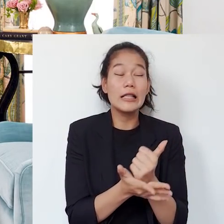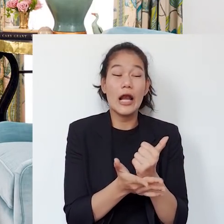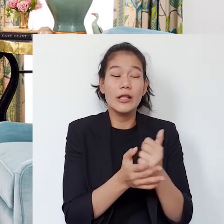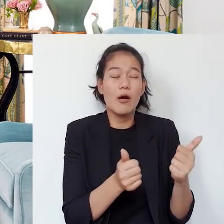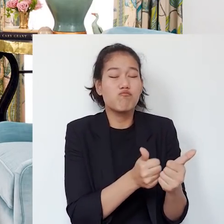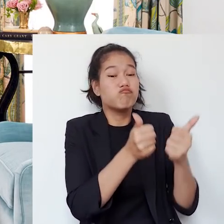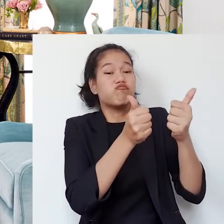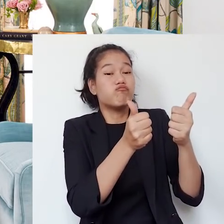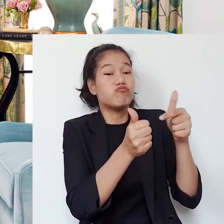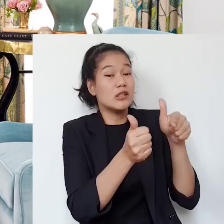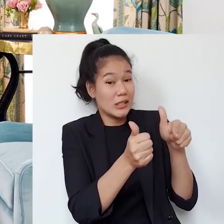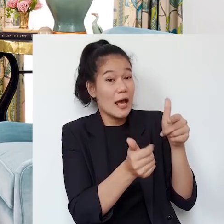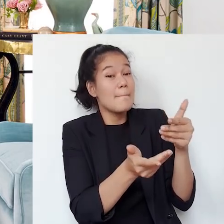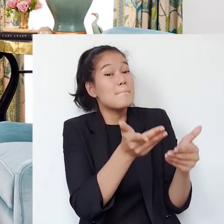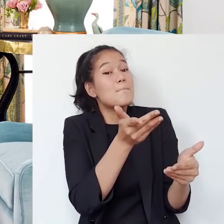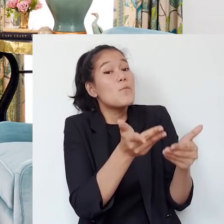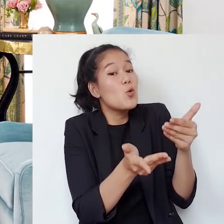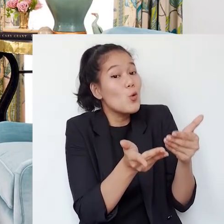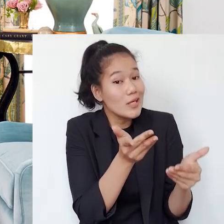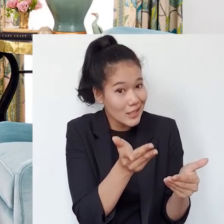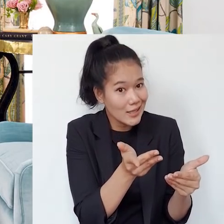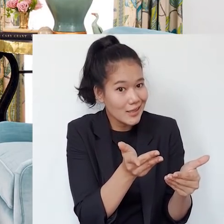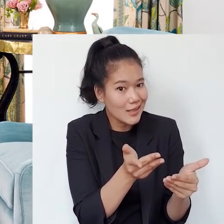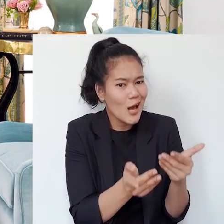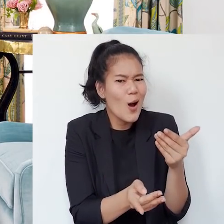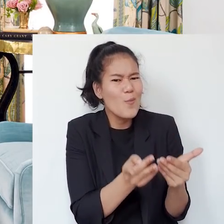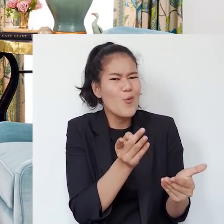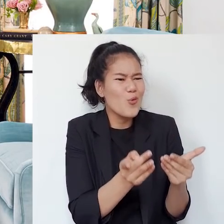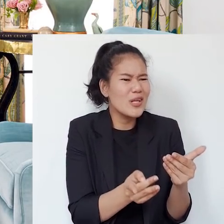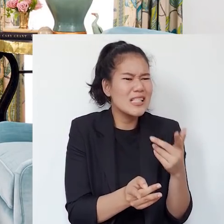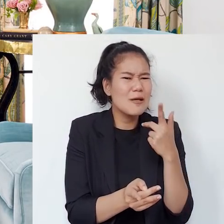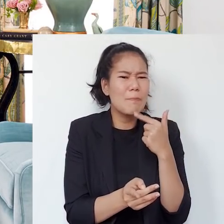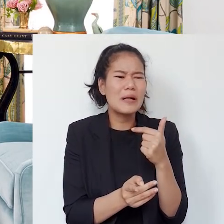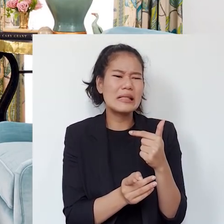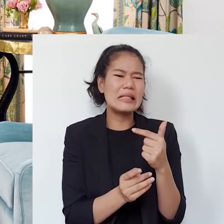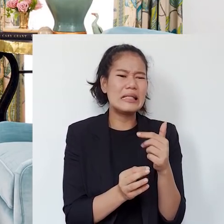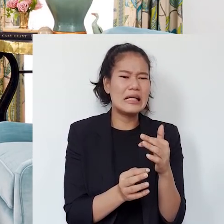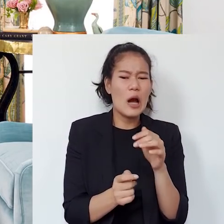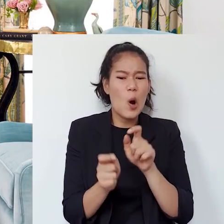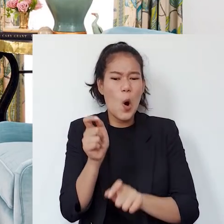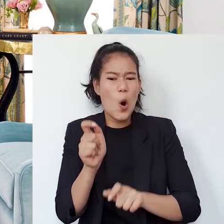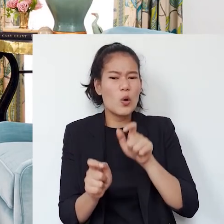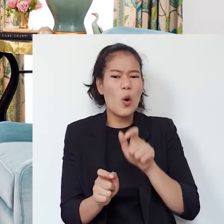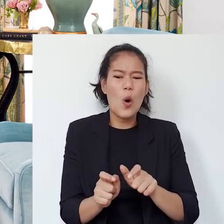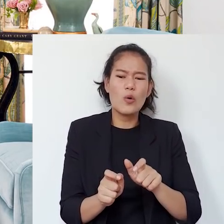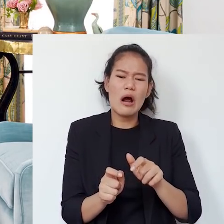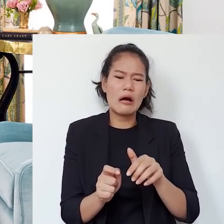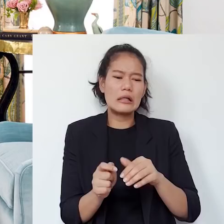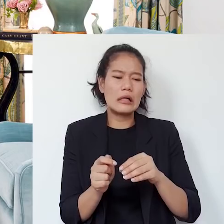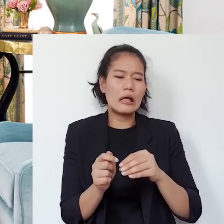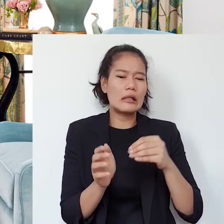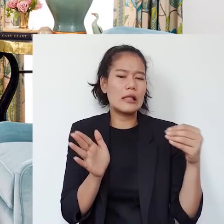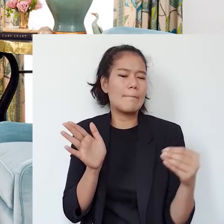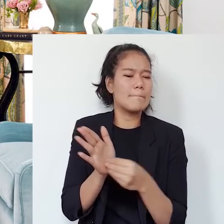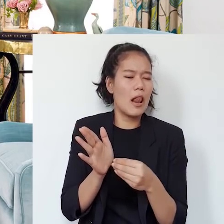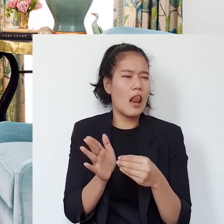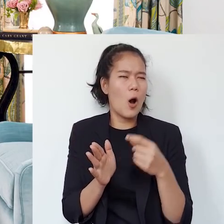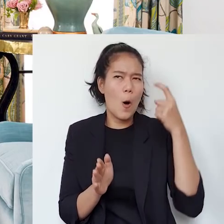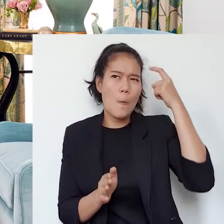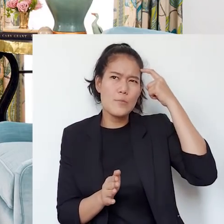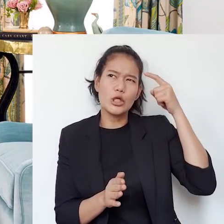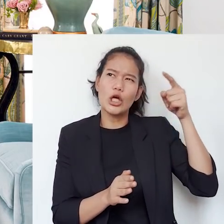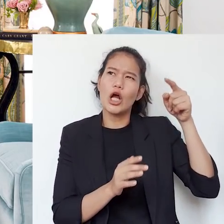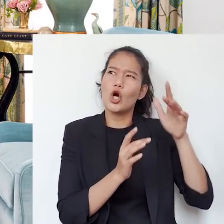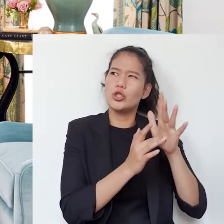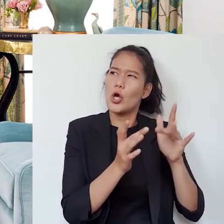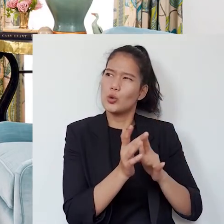itu mungkin ini ya, hanya bentuk ukuran yang manusia pasangkan pada pekerjaan Allah. Mungkin yang